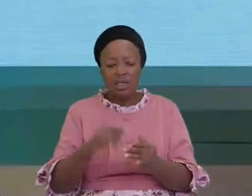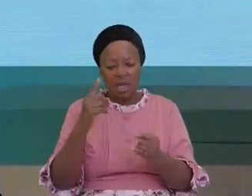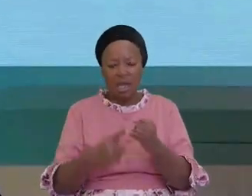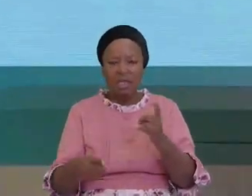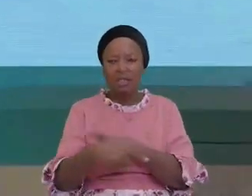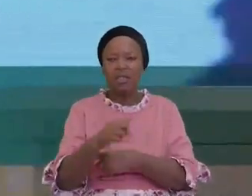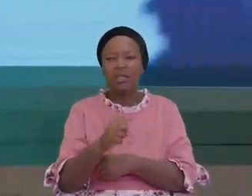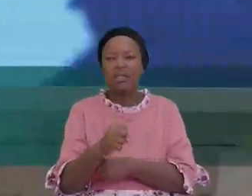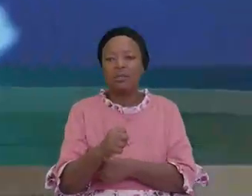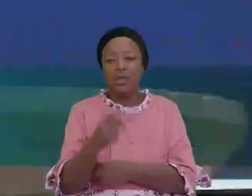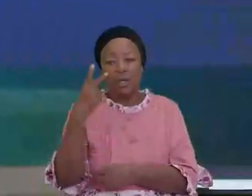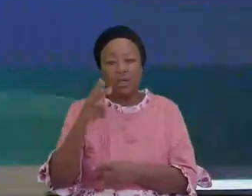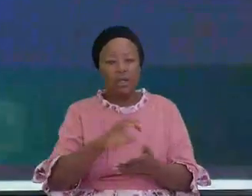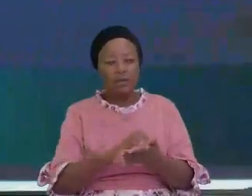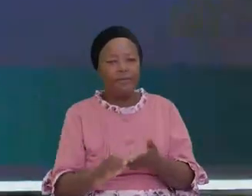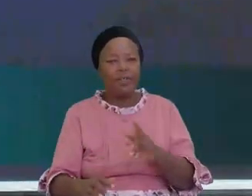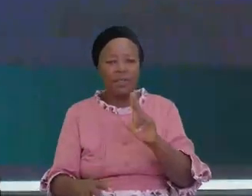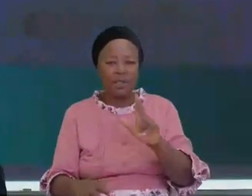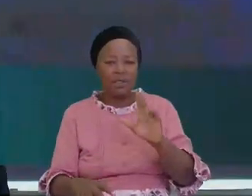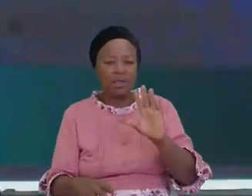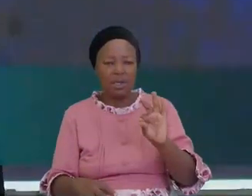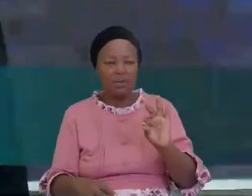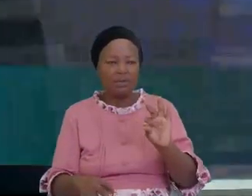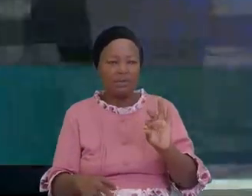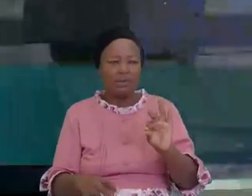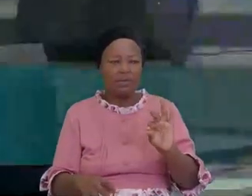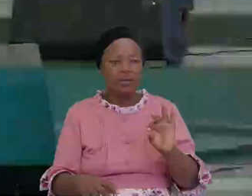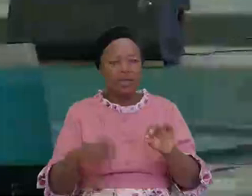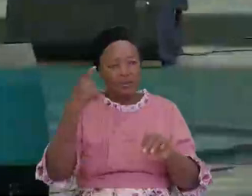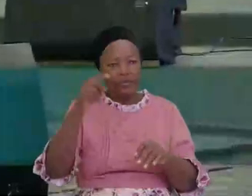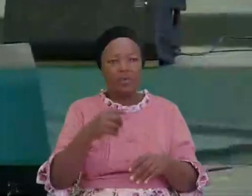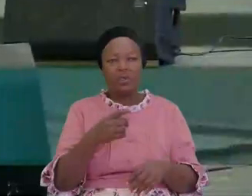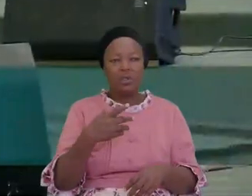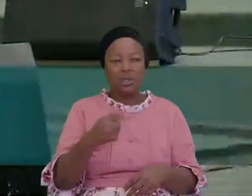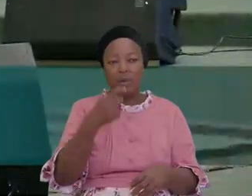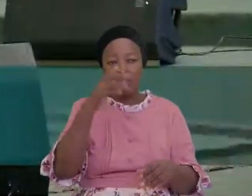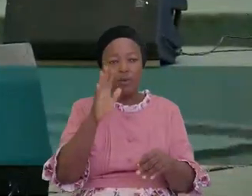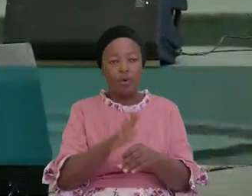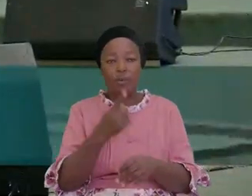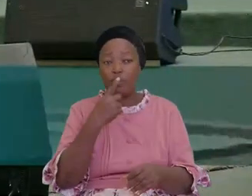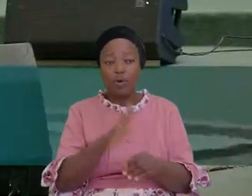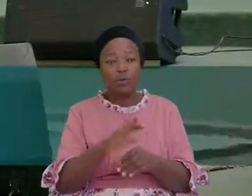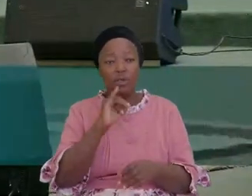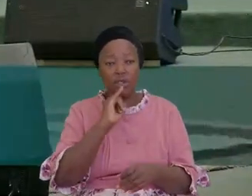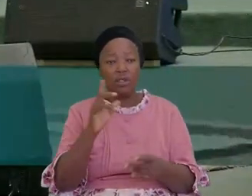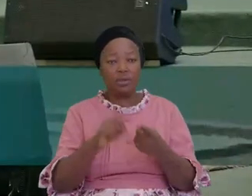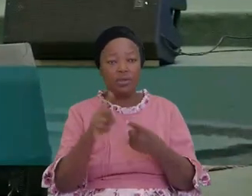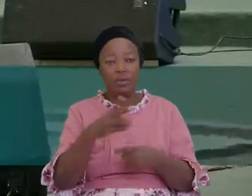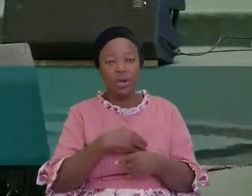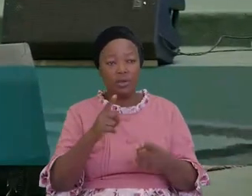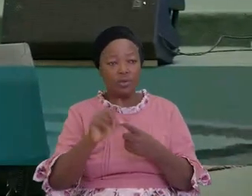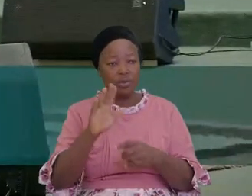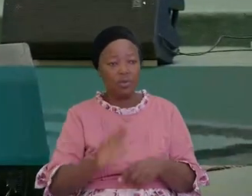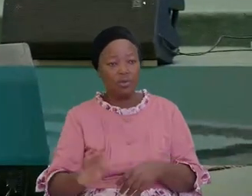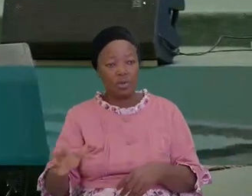derniers jours, voyez le verset 39. Car la promesse est pour vous, pour